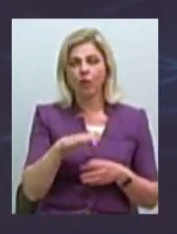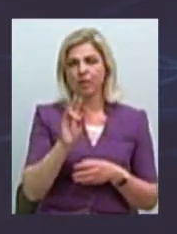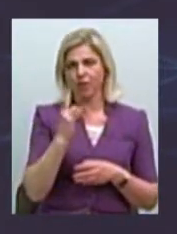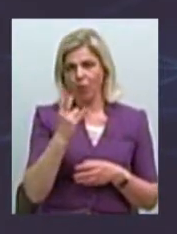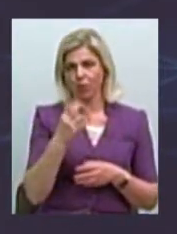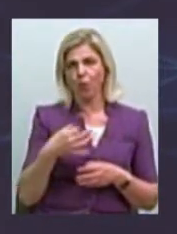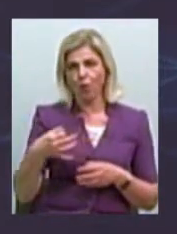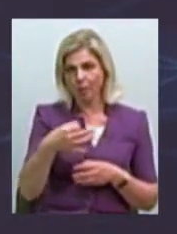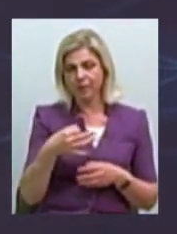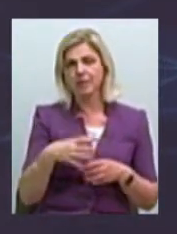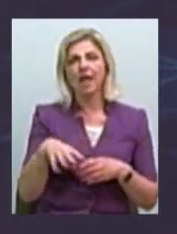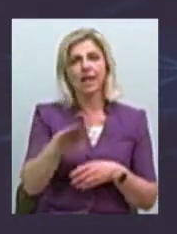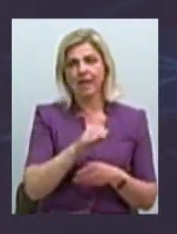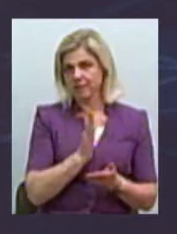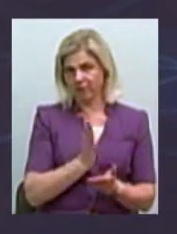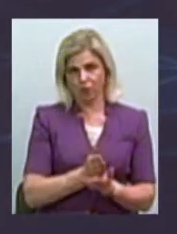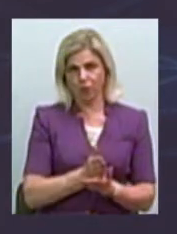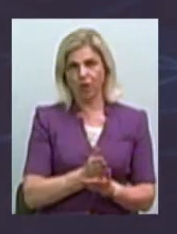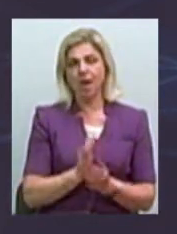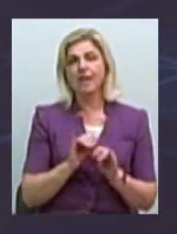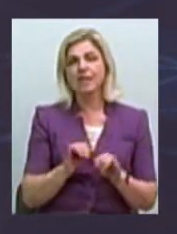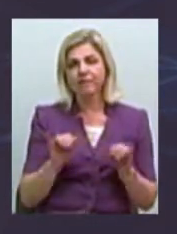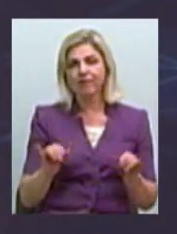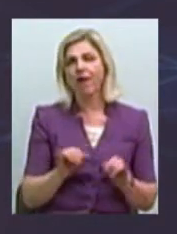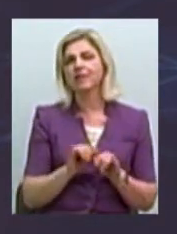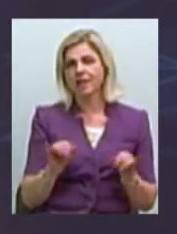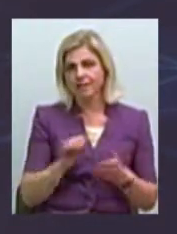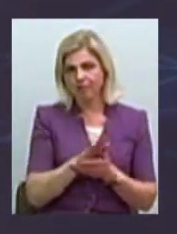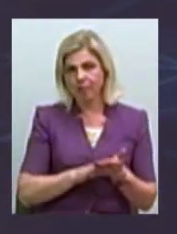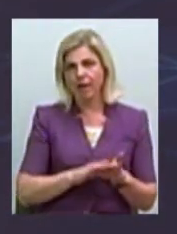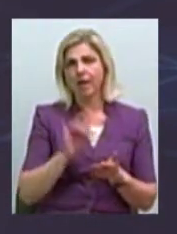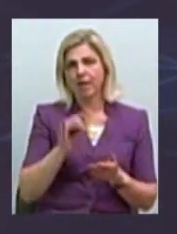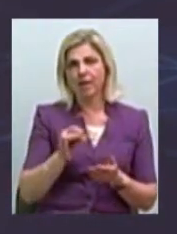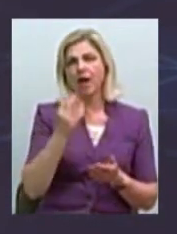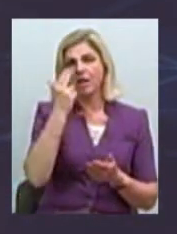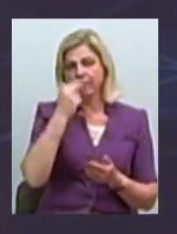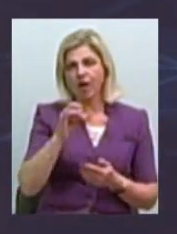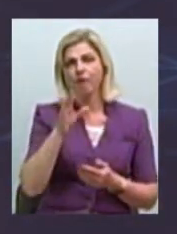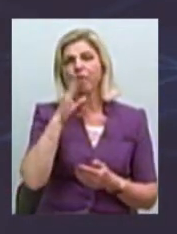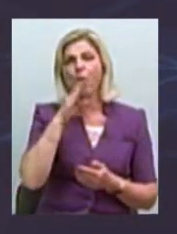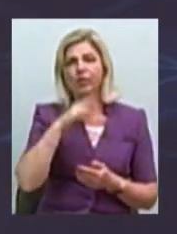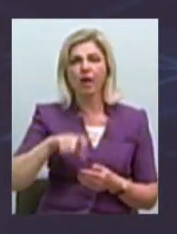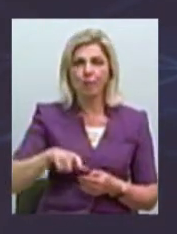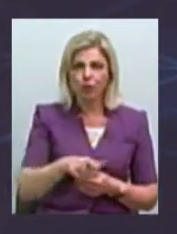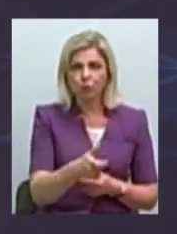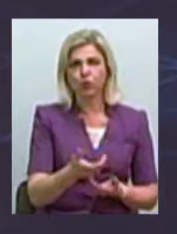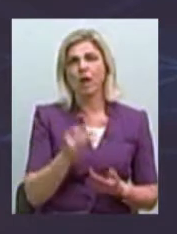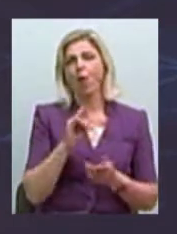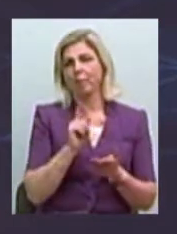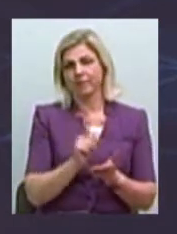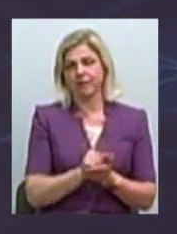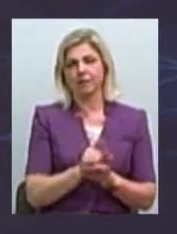области, есть все, поэтому развивать, осваивать водные маршруты